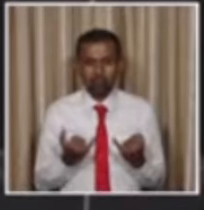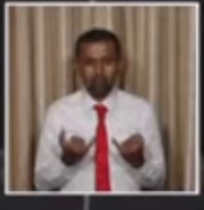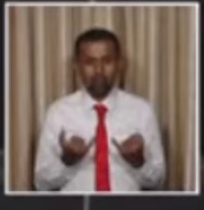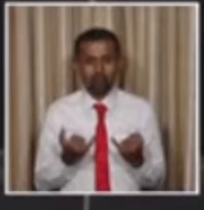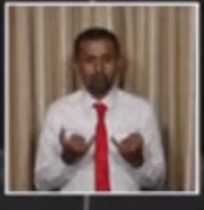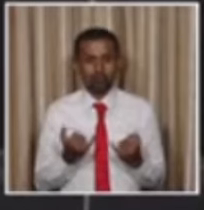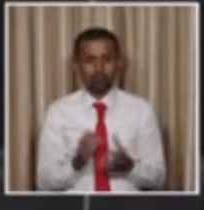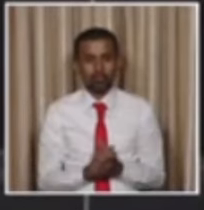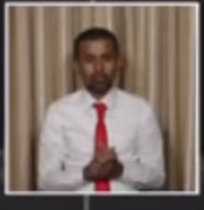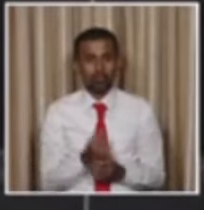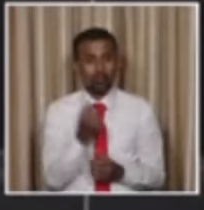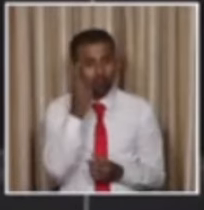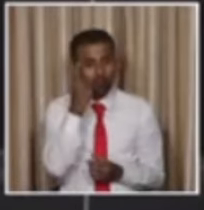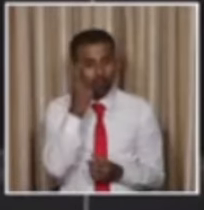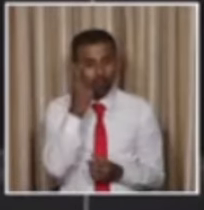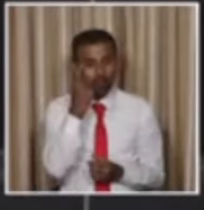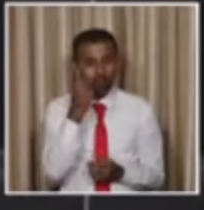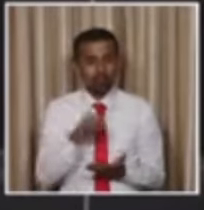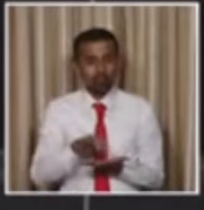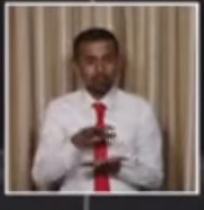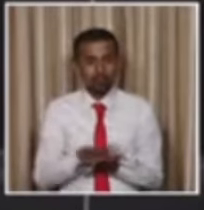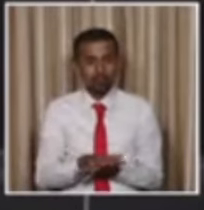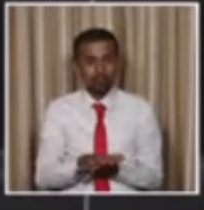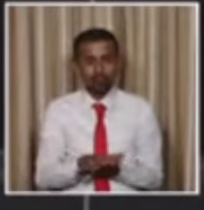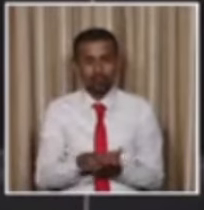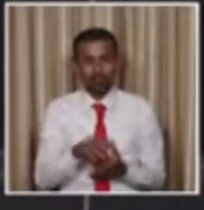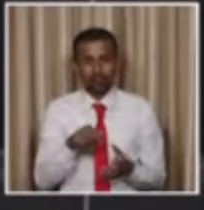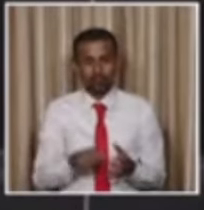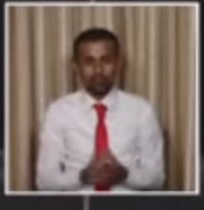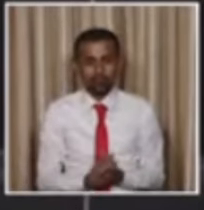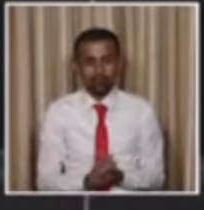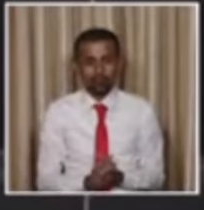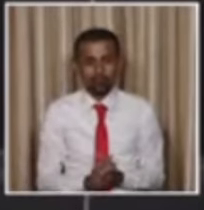දුර්වල අදහසක් සම්මත කර ගැනීමට දරන උත්සාහය.